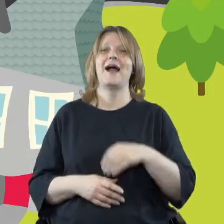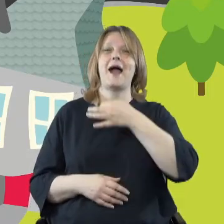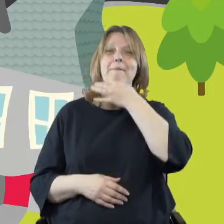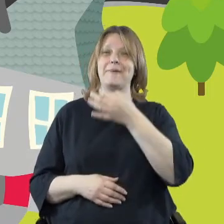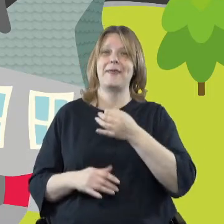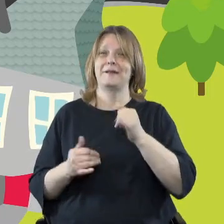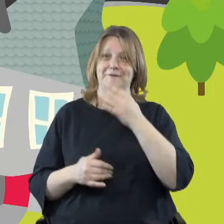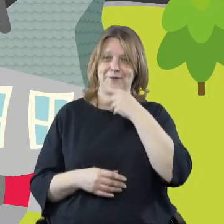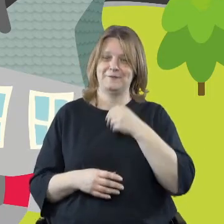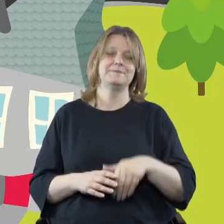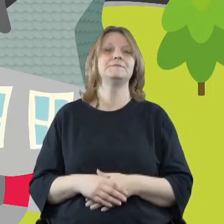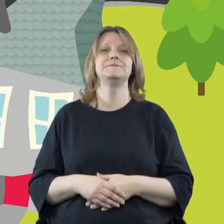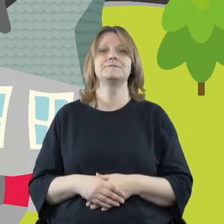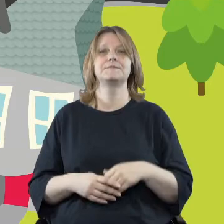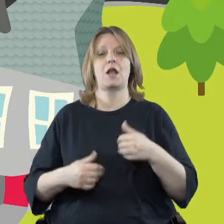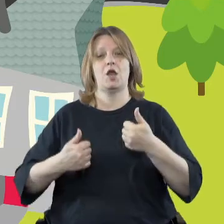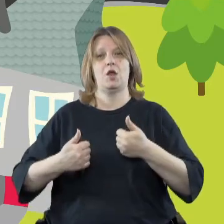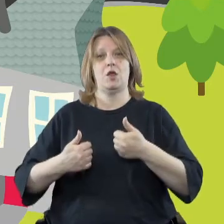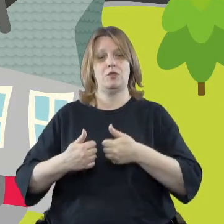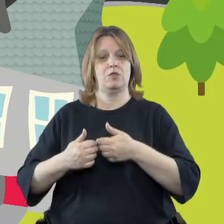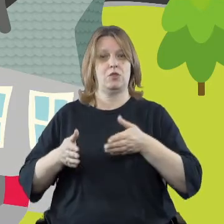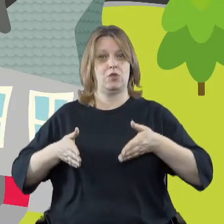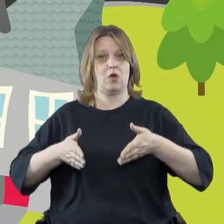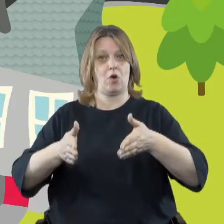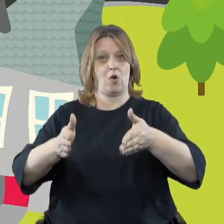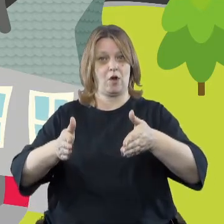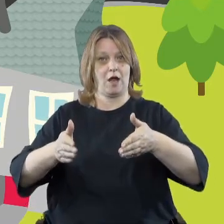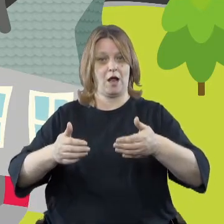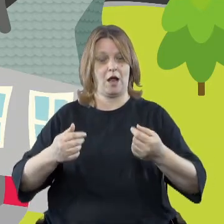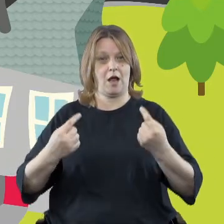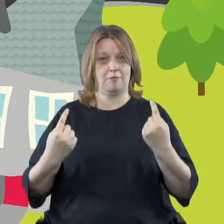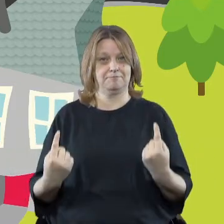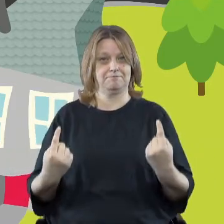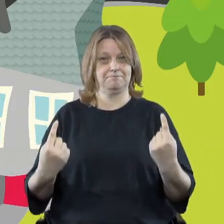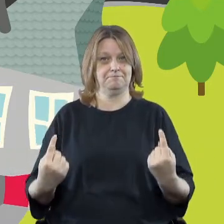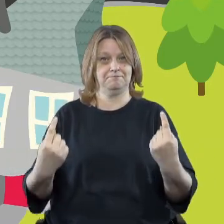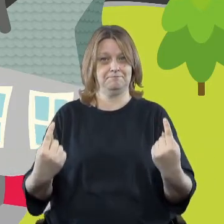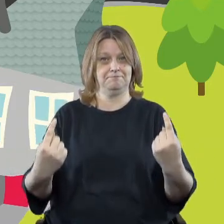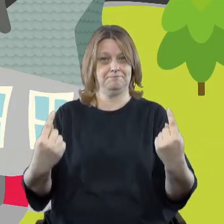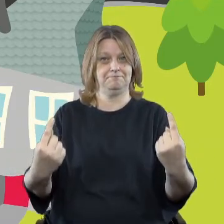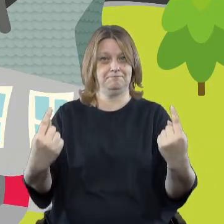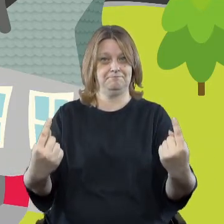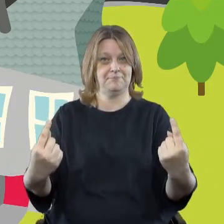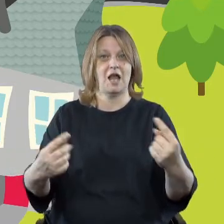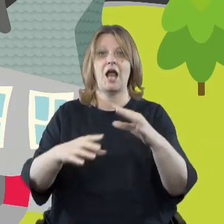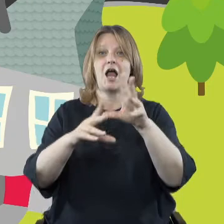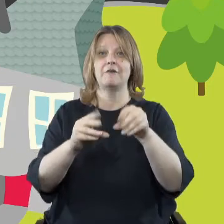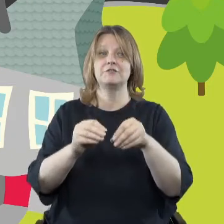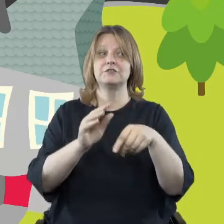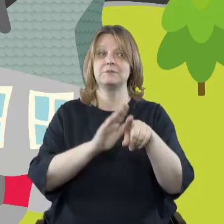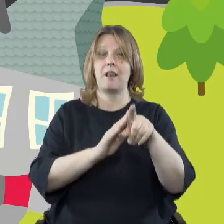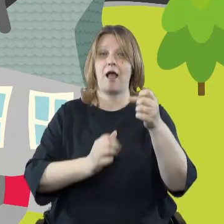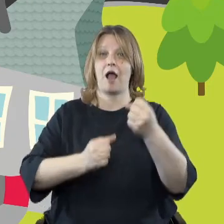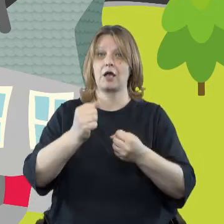brzmi, stoją przy drodze na jednej nodze wszystkim kierowcom ku przestrodze.